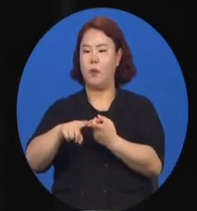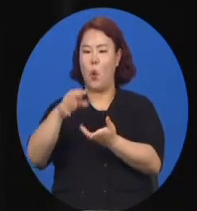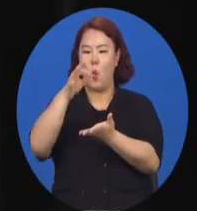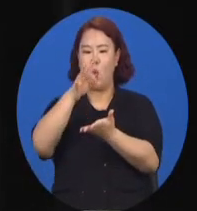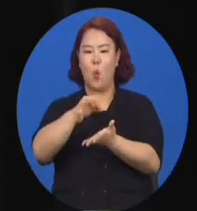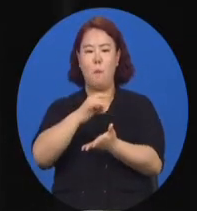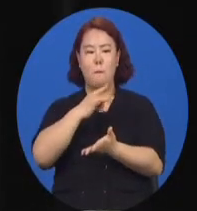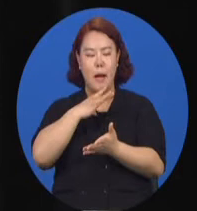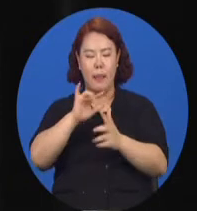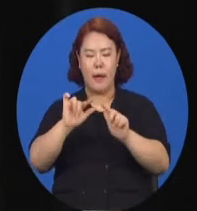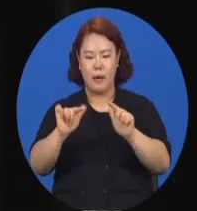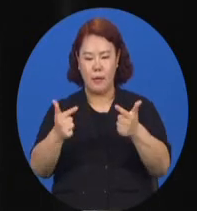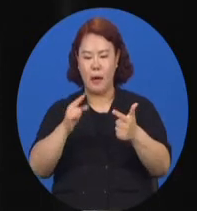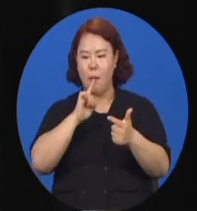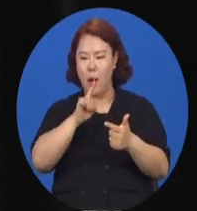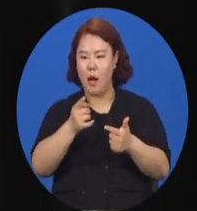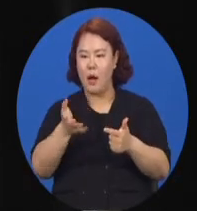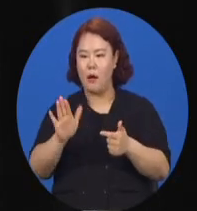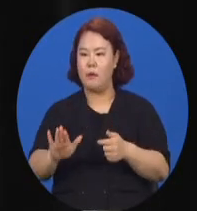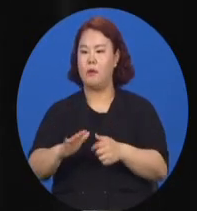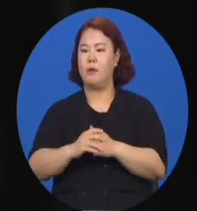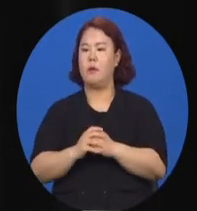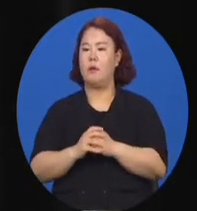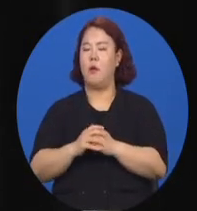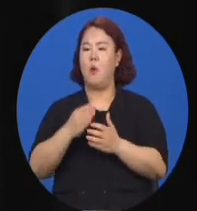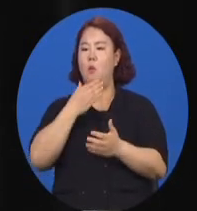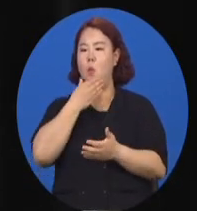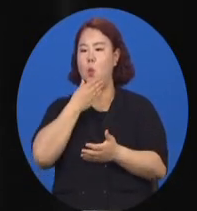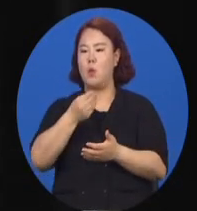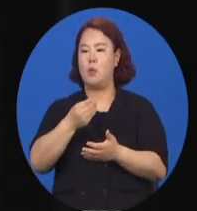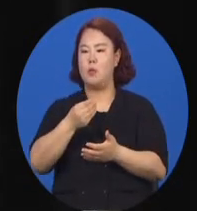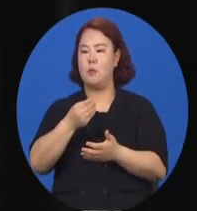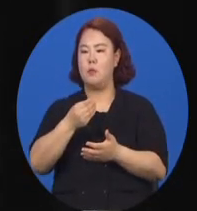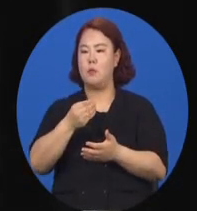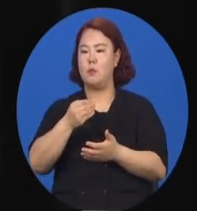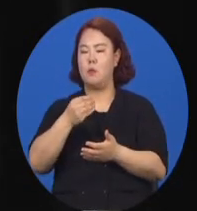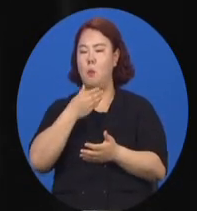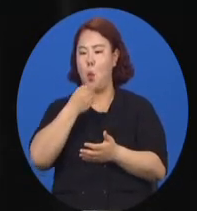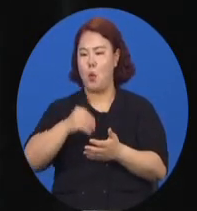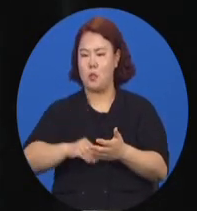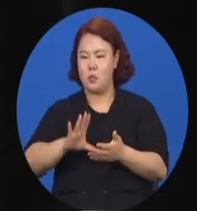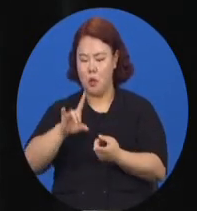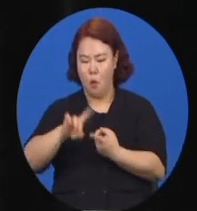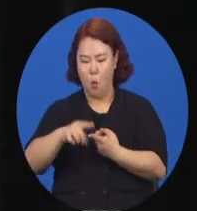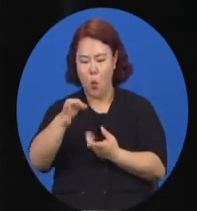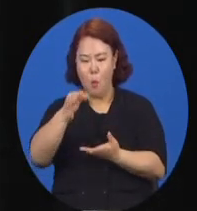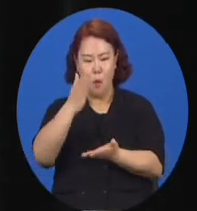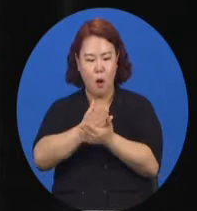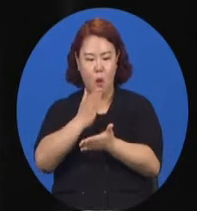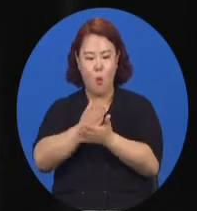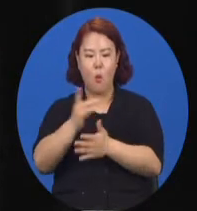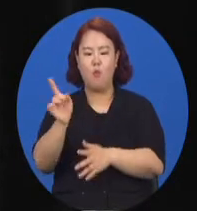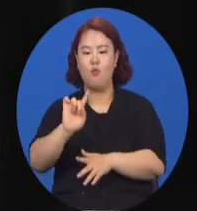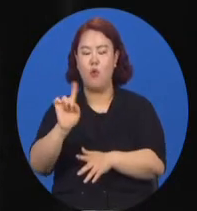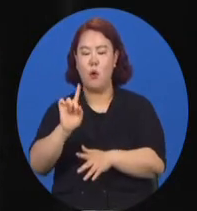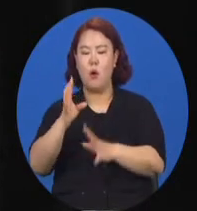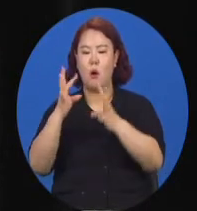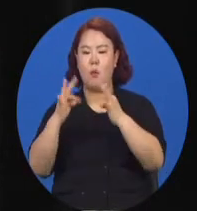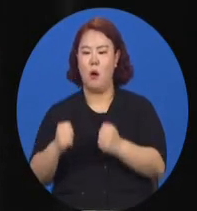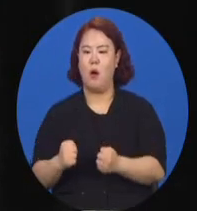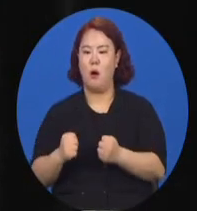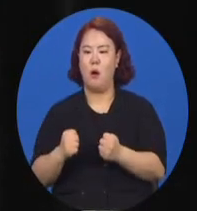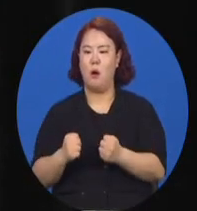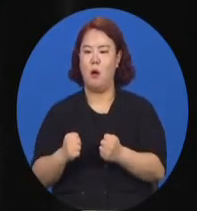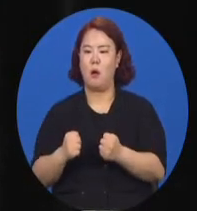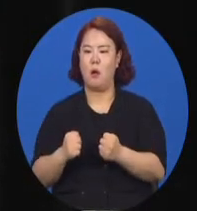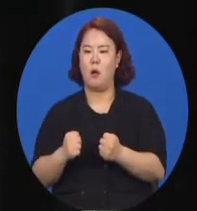아니다. 또 이렇게 말씀하셨는데 이 복지 문제를 그럼 돈 말고 무엇으로 이렇게 많은 재원을 또